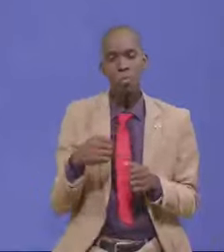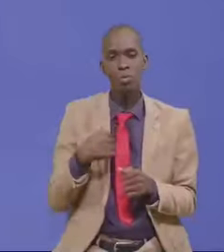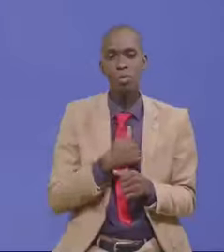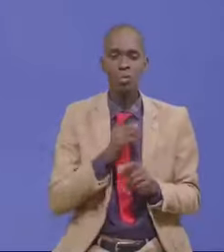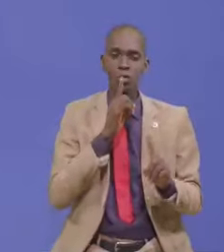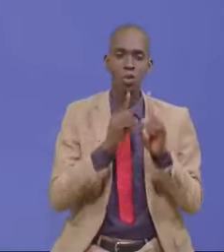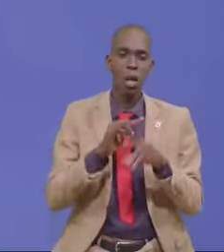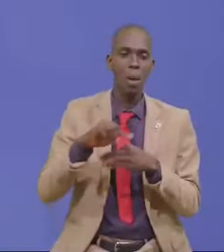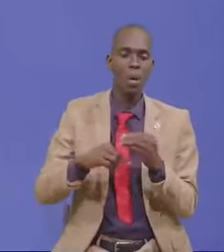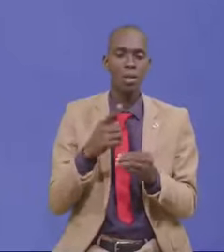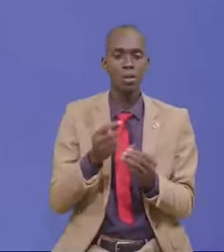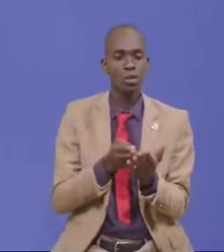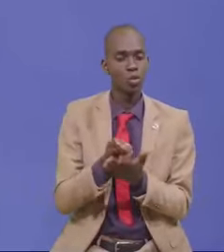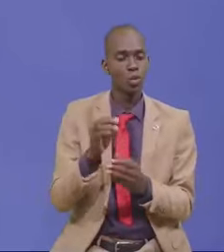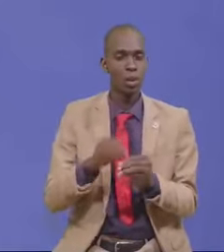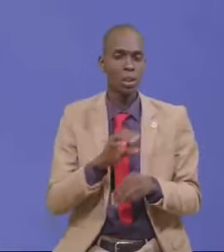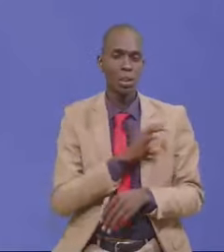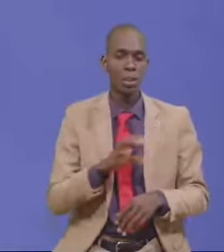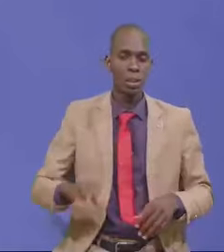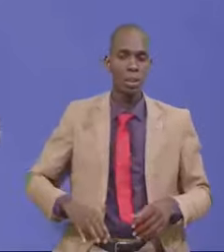la vérité en Christ.